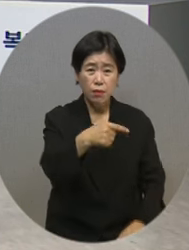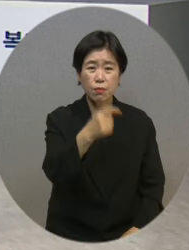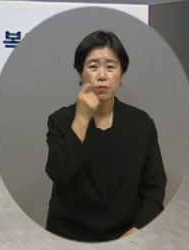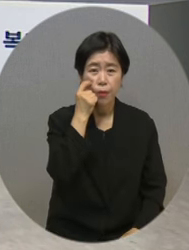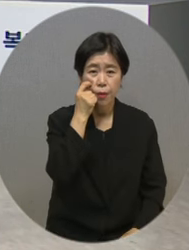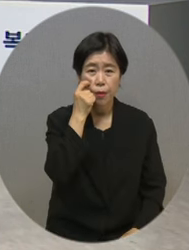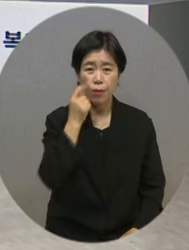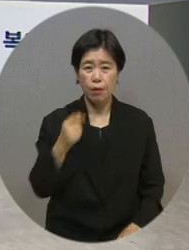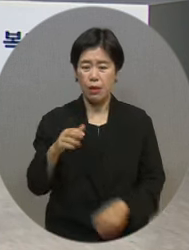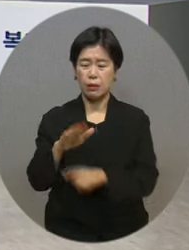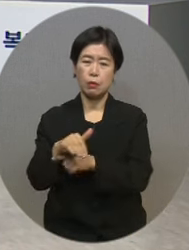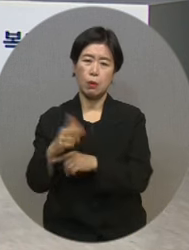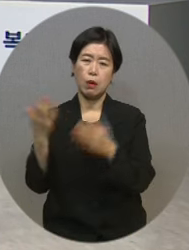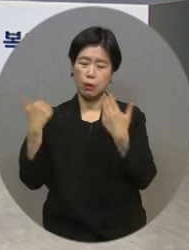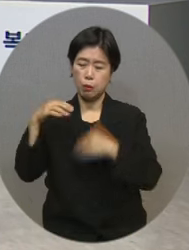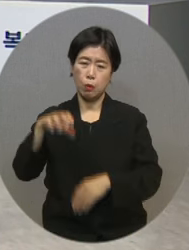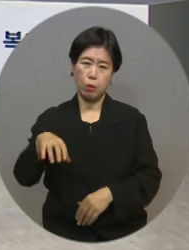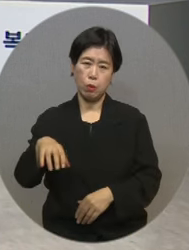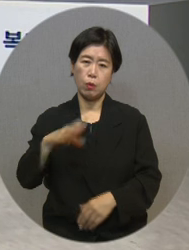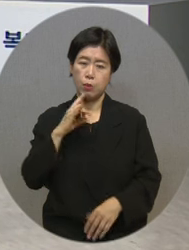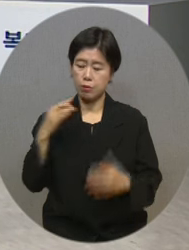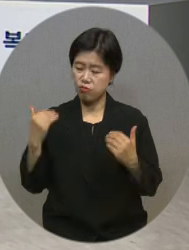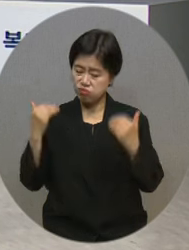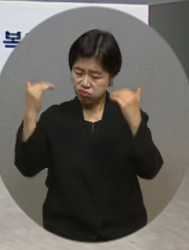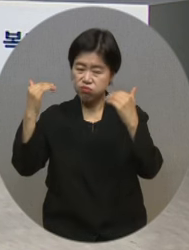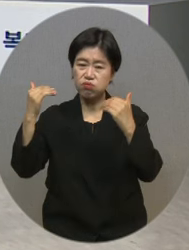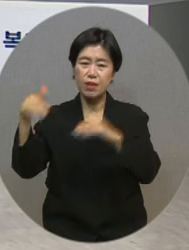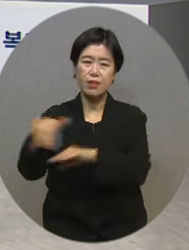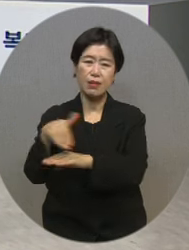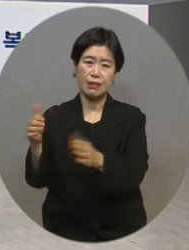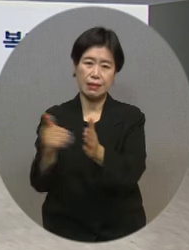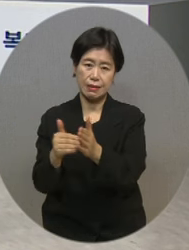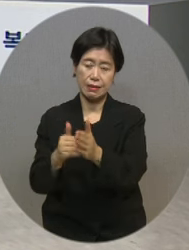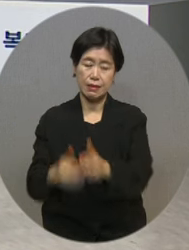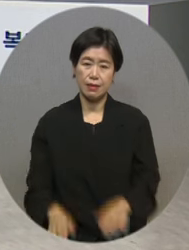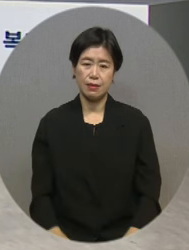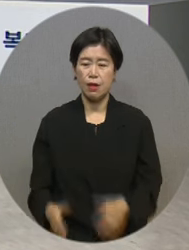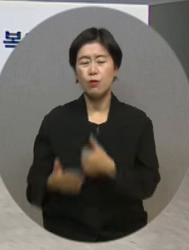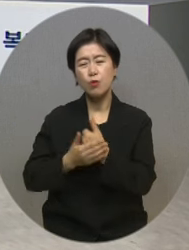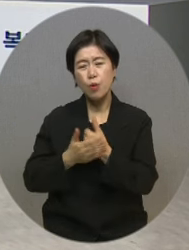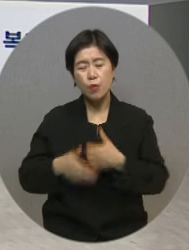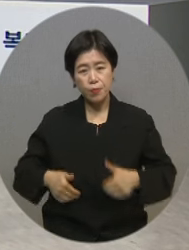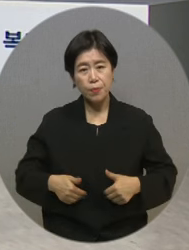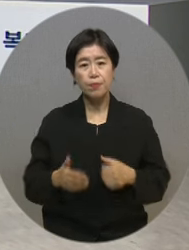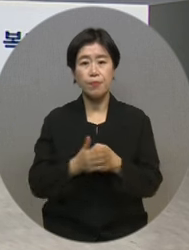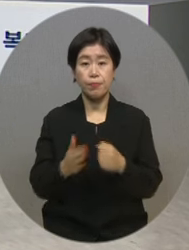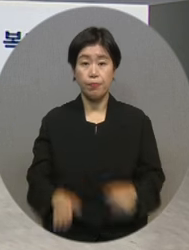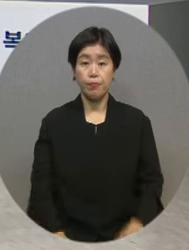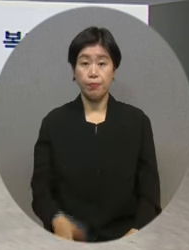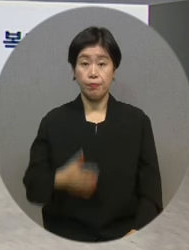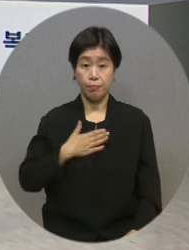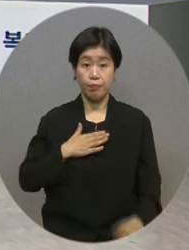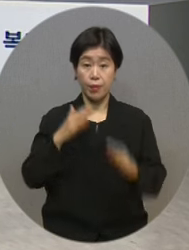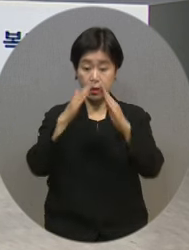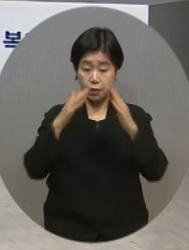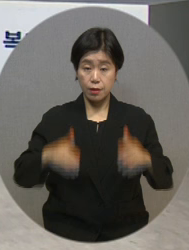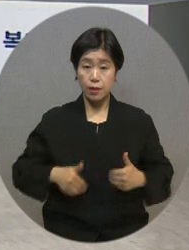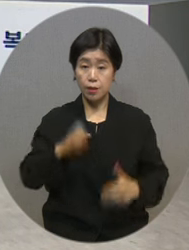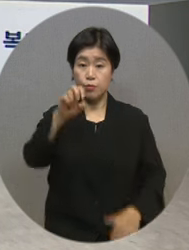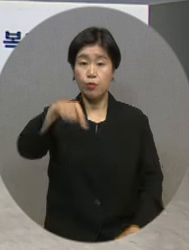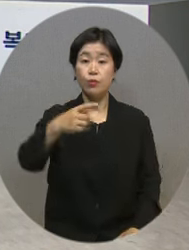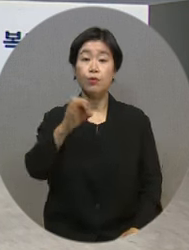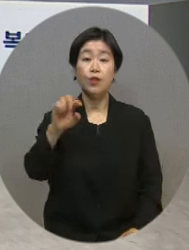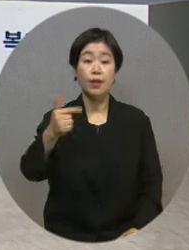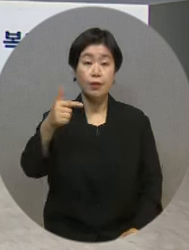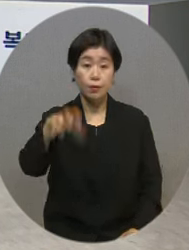개별적으로 해결하면서 네. 시골 학교만 쭉 다닌 거예요. 그래서 그러셨구나. 제가 아까도 말했지만 전남 무안 출신이에요, 네.